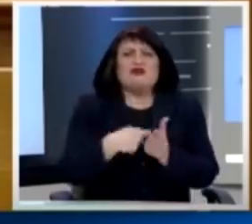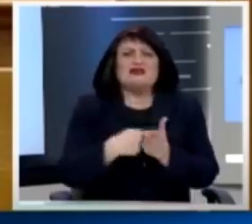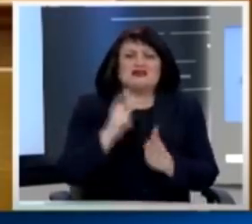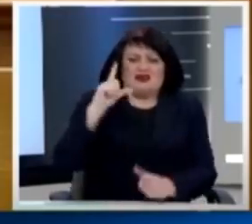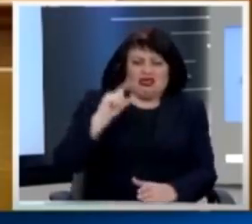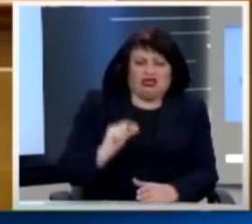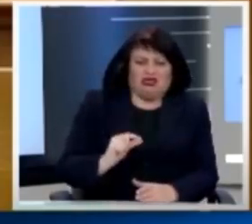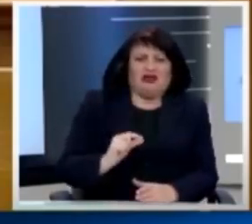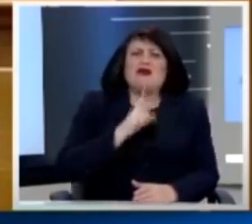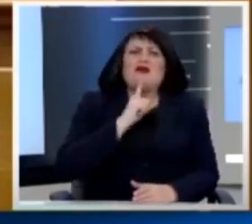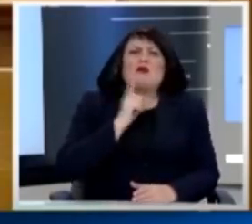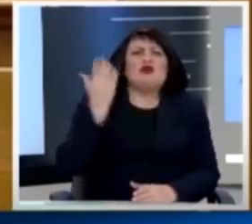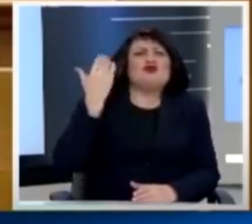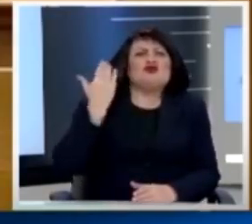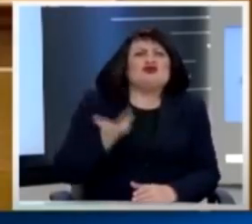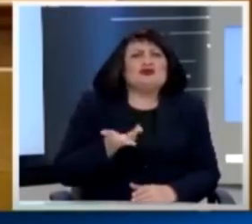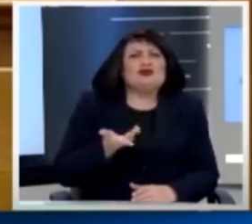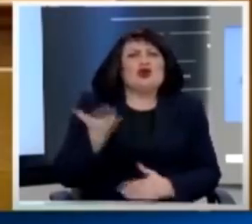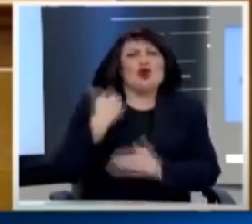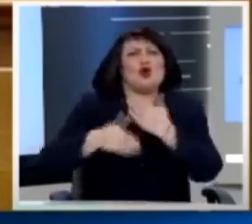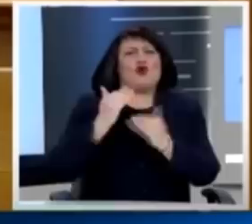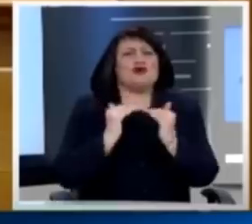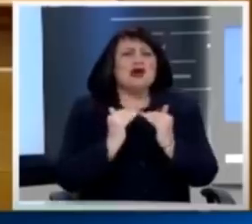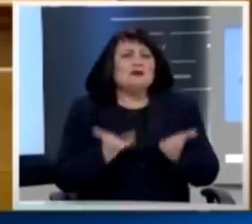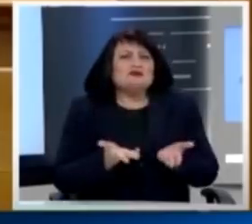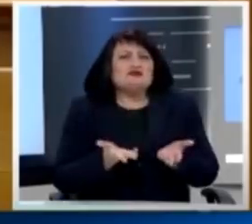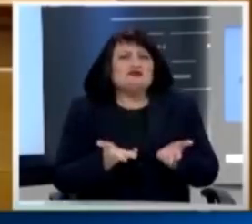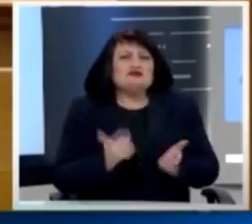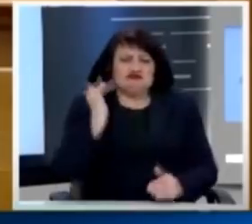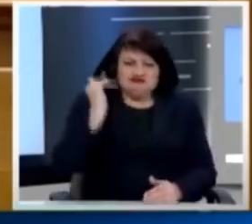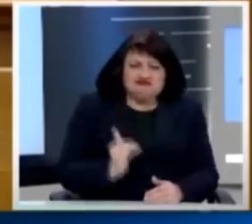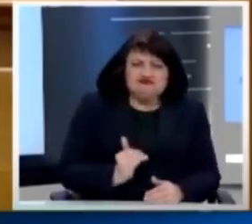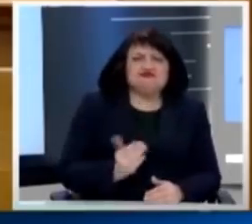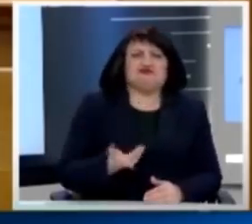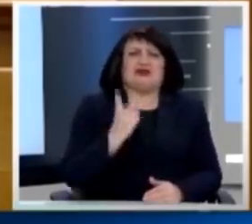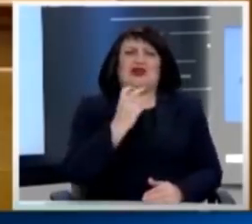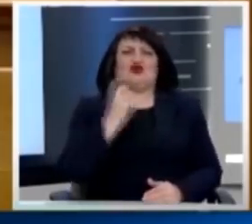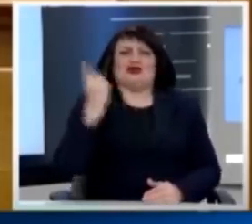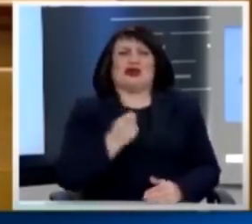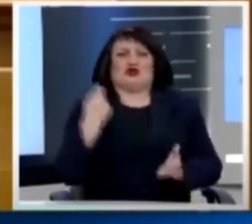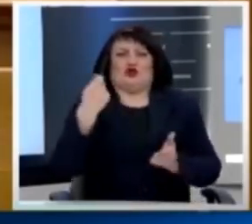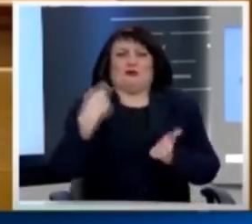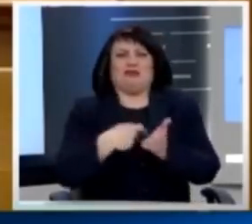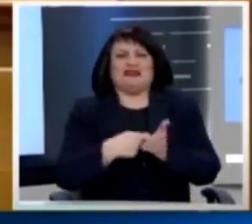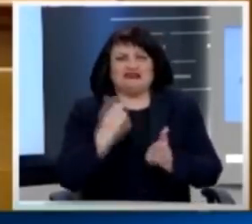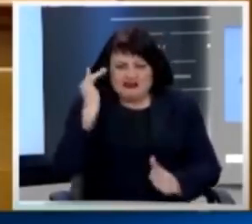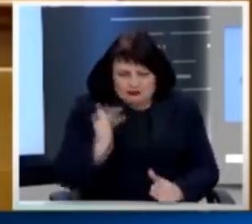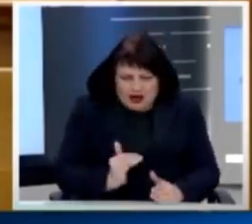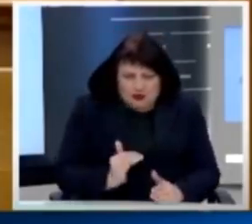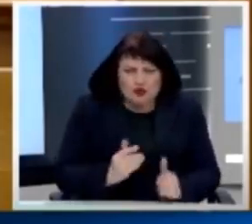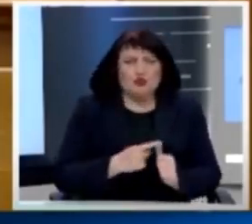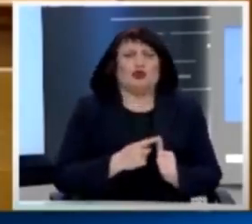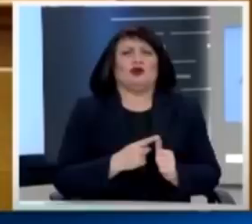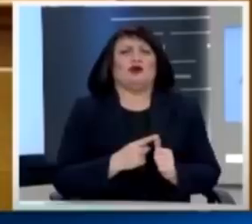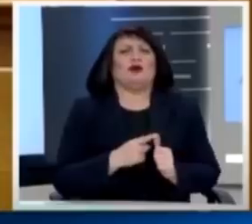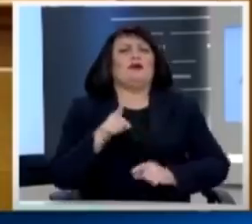παραμένουν στα επίπεδα που διαμορφώθηκαν τα προηγούμενα χρόνια, μειωμένοι σχεδόν κατά 20%, ενώ